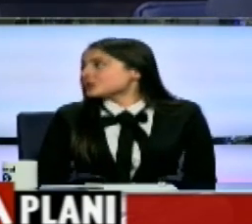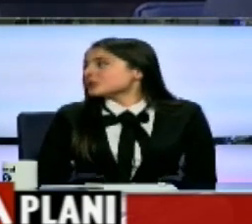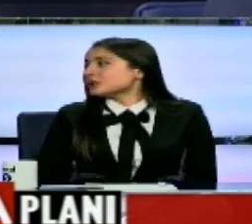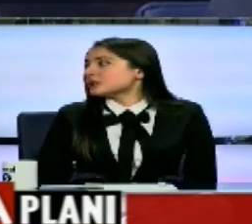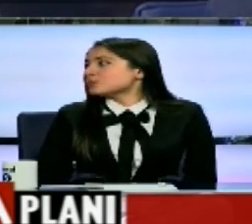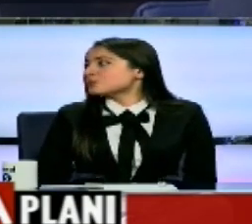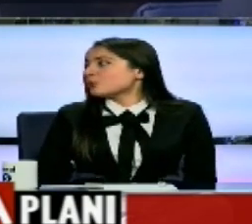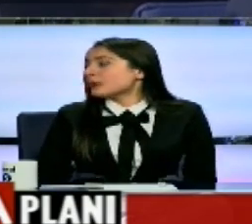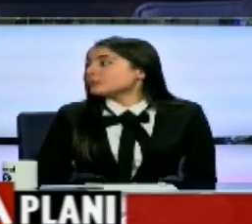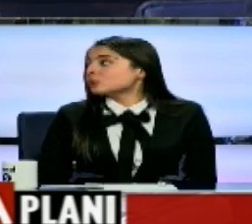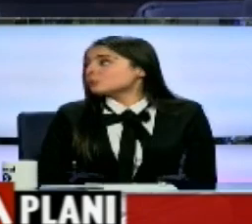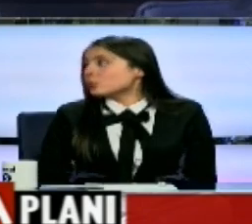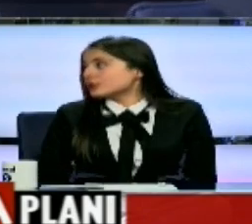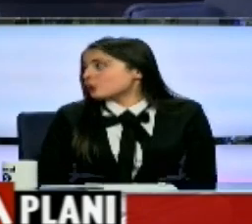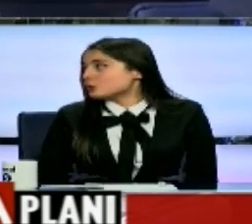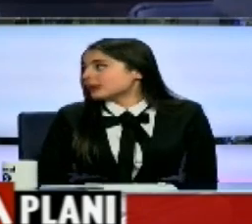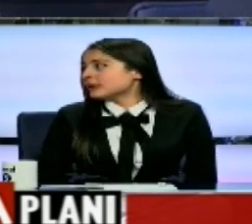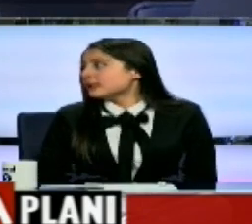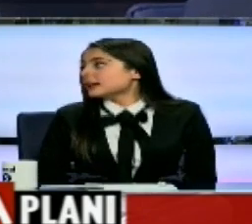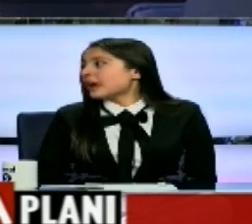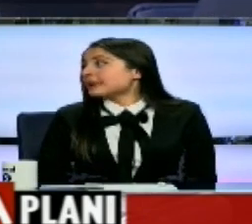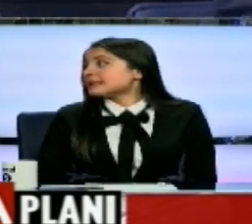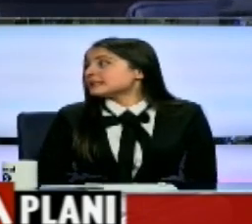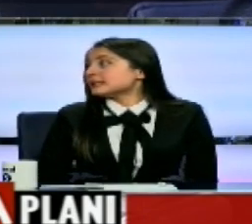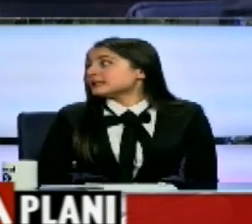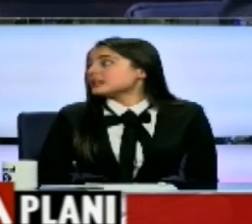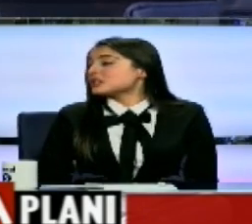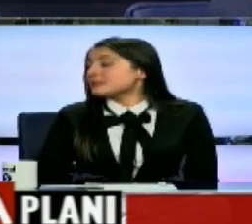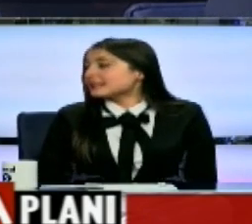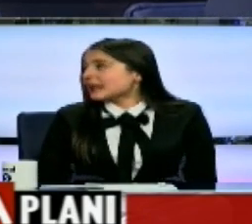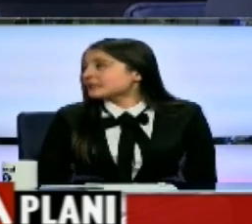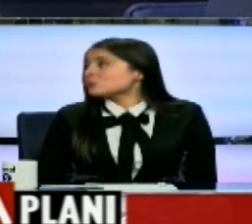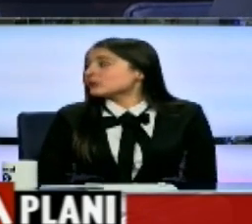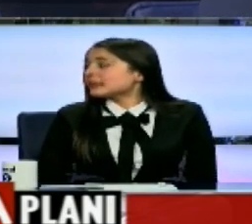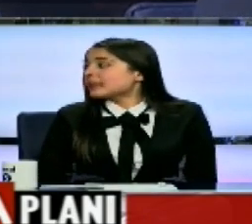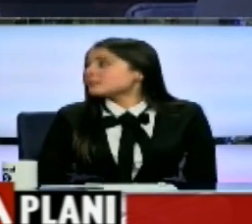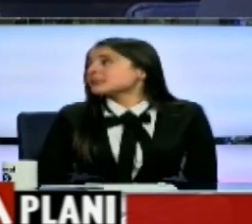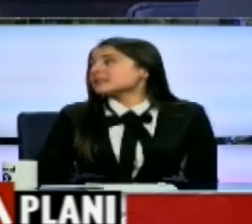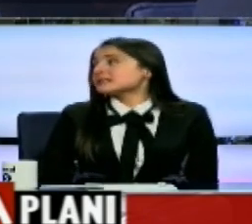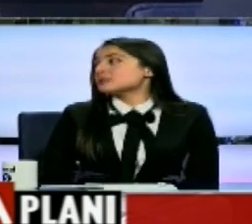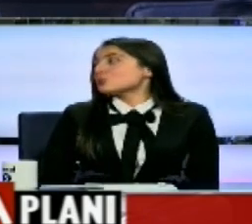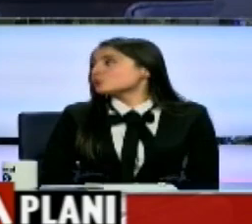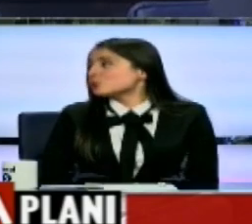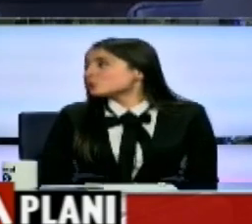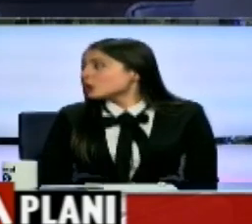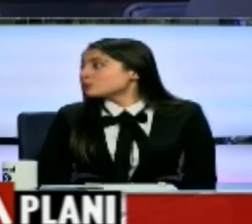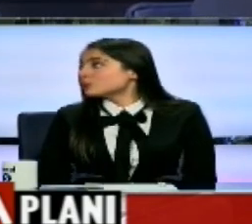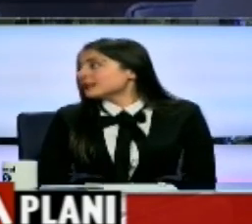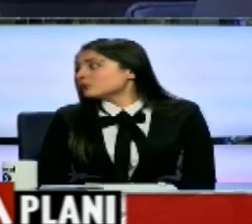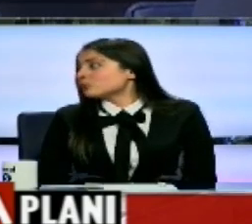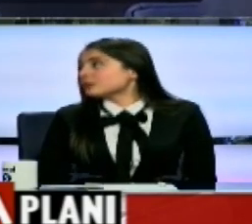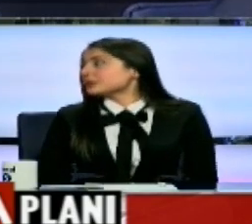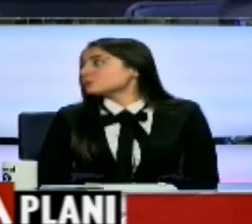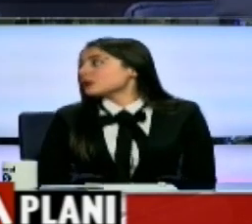için. Bu çok önemli bir dönüm noktası olacak. Herkesin işitme engellerin, bütün engellerin bana desteği sonsuz. Bunu